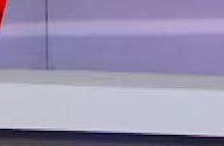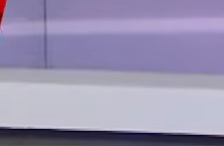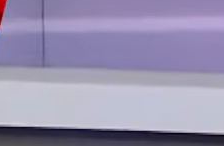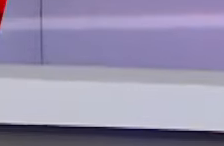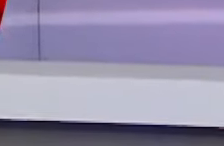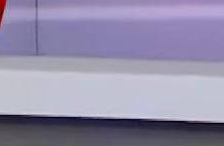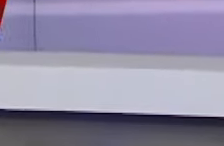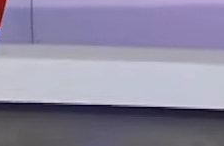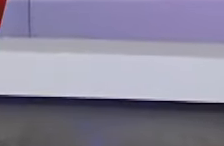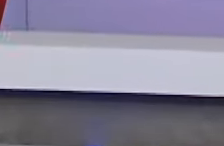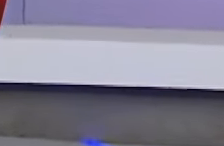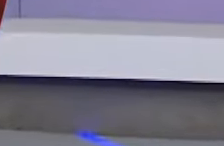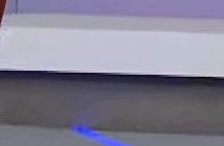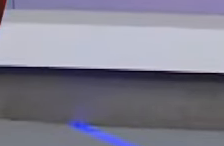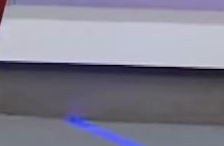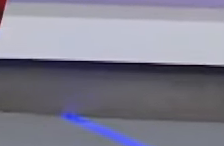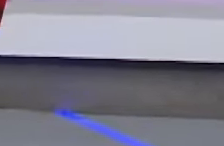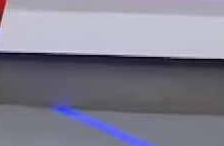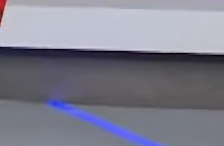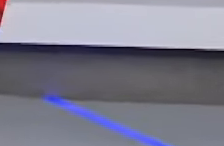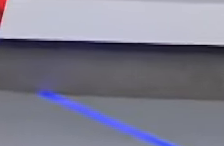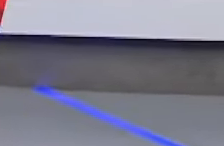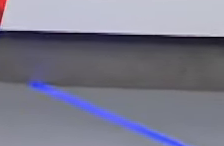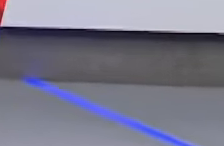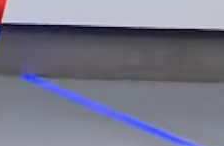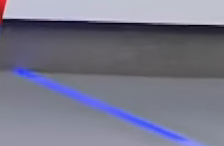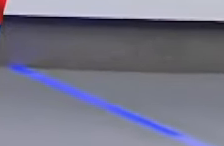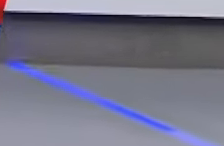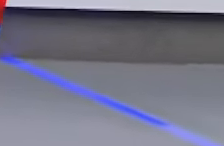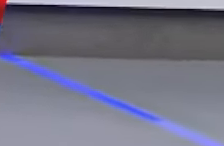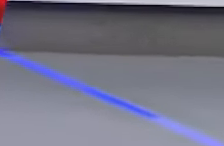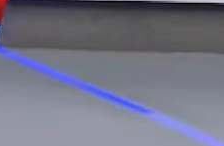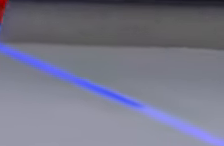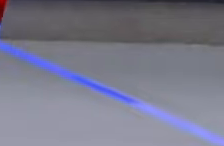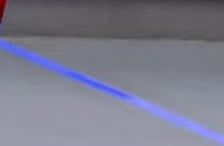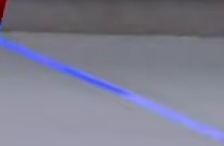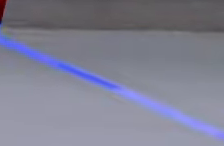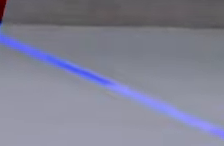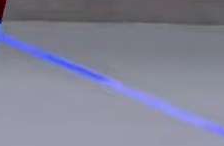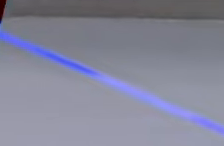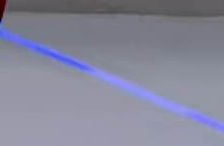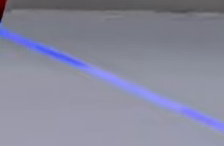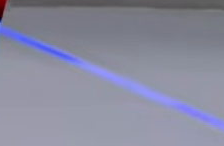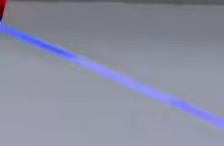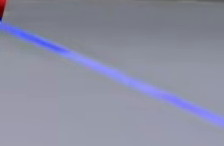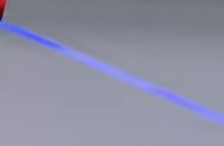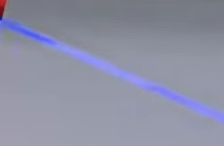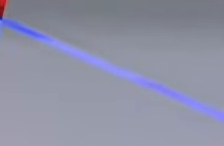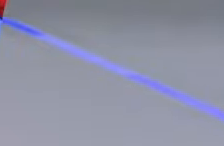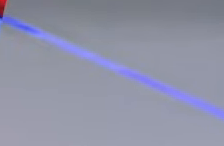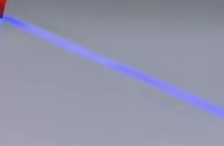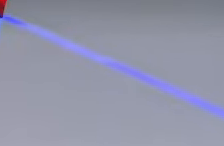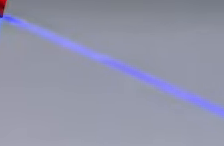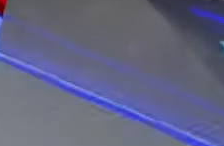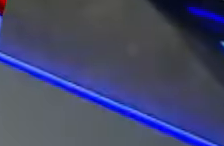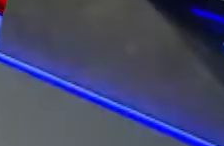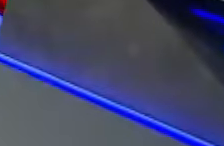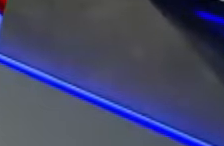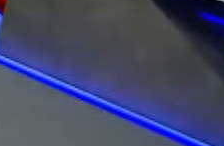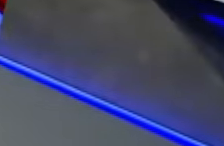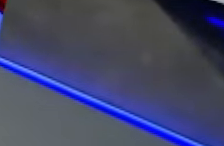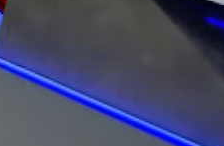sa bayan. Ako po si Emil Sumangil. Mula pa sa GMA Integrated News, ang News Authority ng Pilipino, nakatuto kami 24 oras.